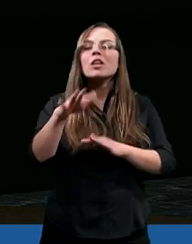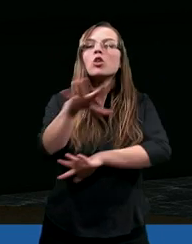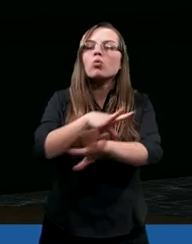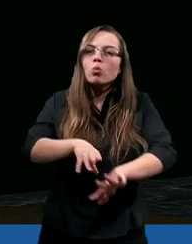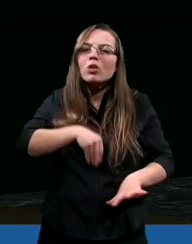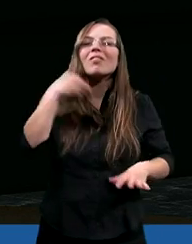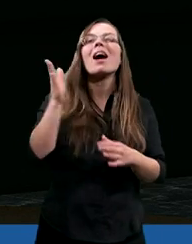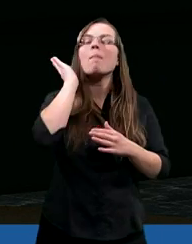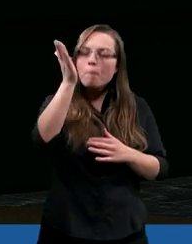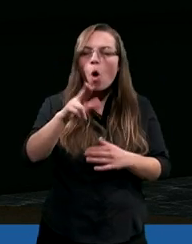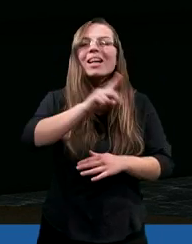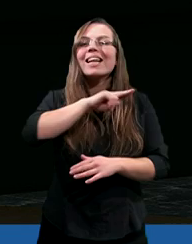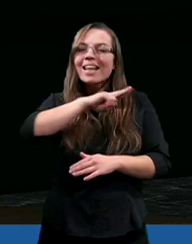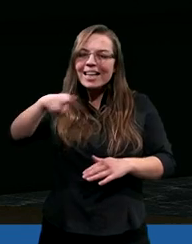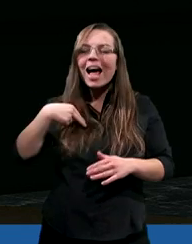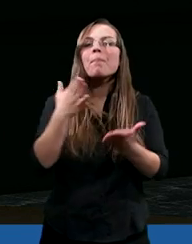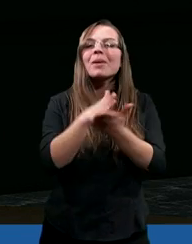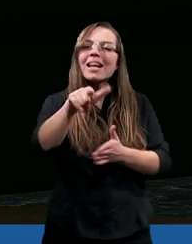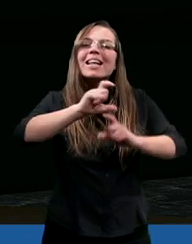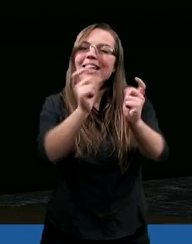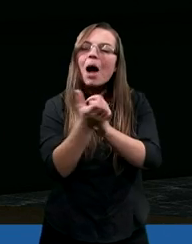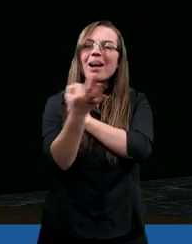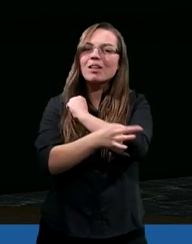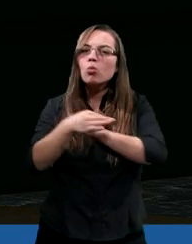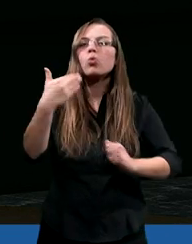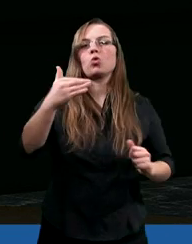Święty, bądź z nami przez całe to Studium.